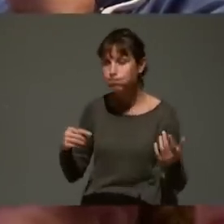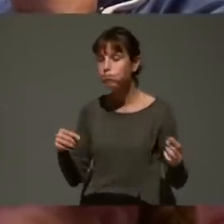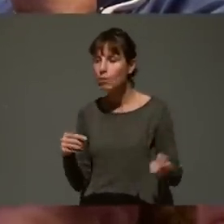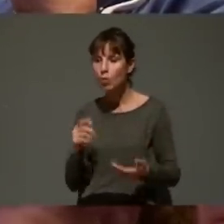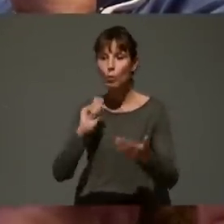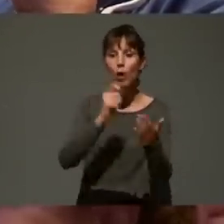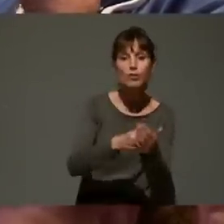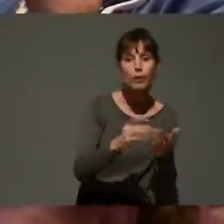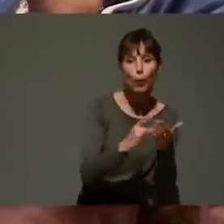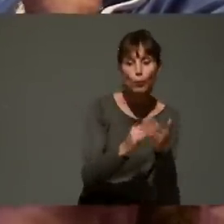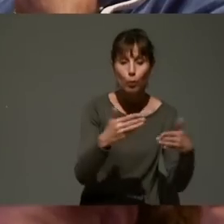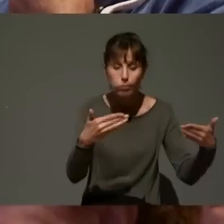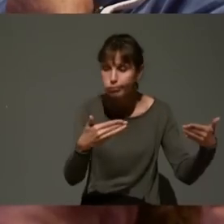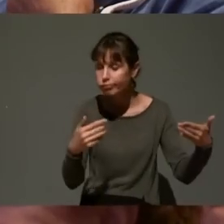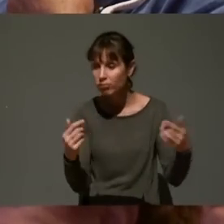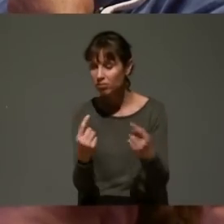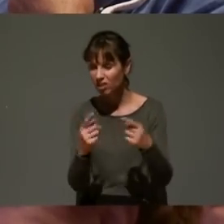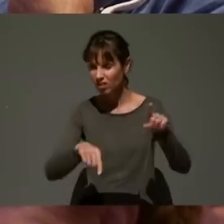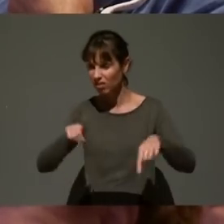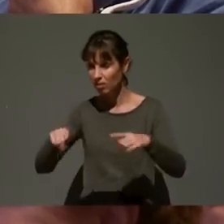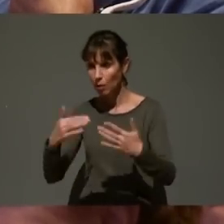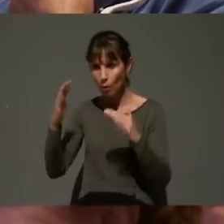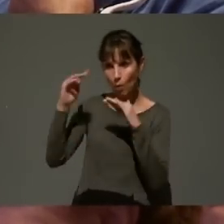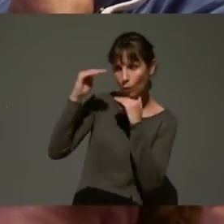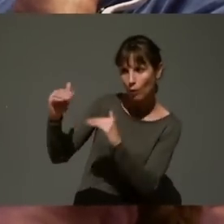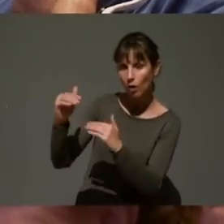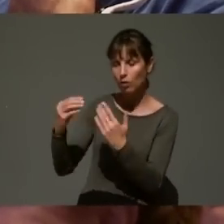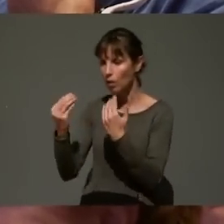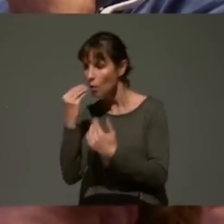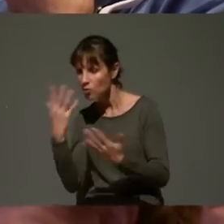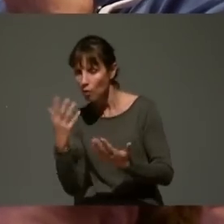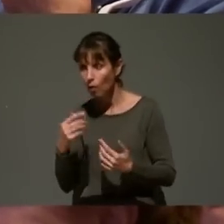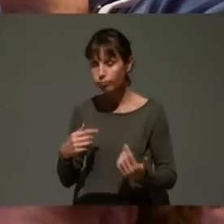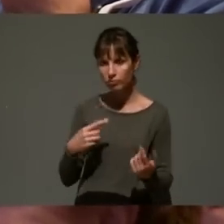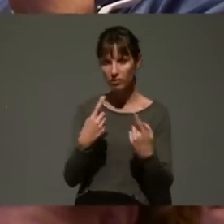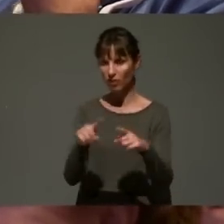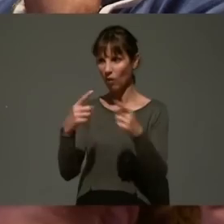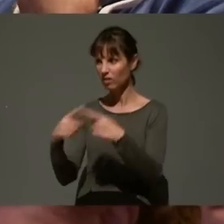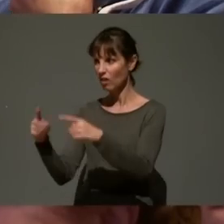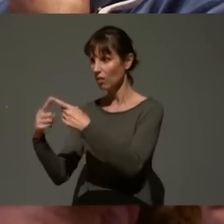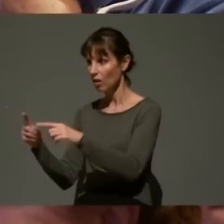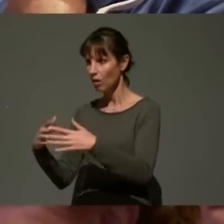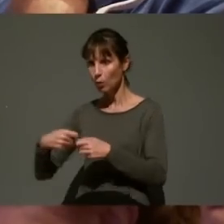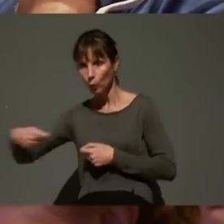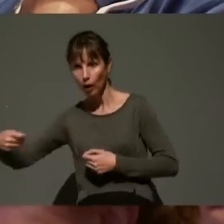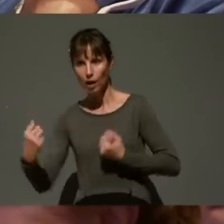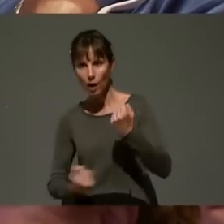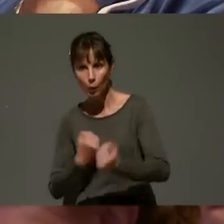peut acheter des tas de revues, il y a tout et son contraire. Qu'est-ce qu'il faut manger ? Qu'est-ce qu'il faut faire ? Combien il faut courir ?